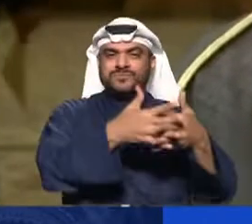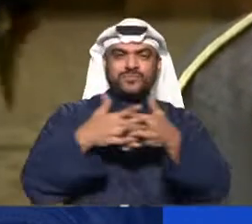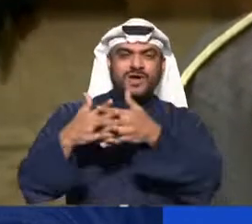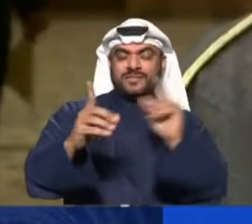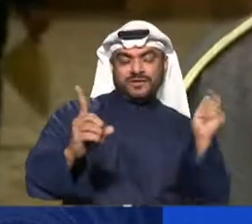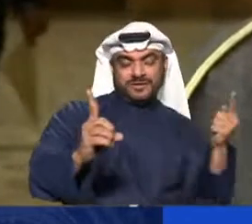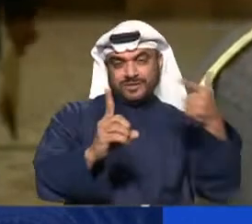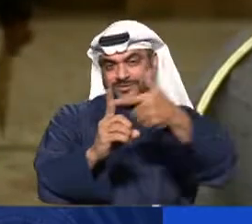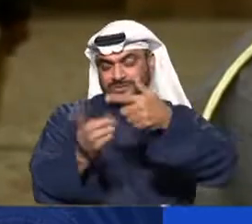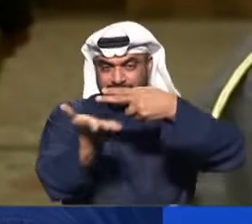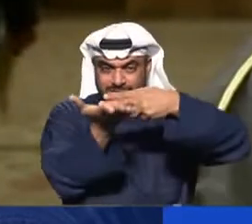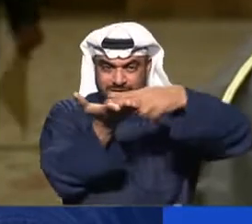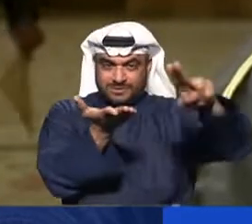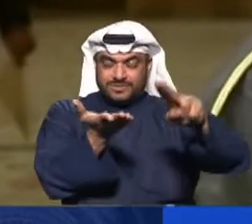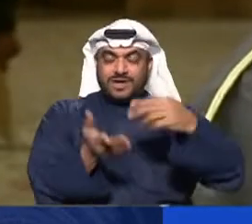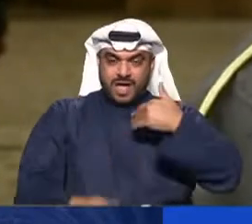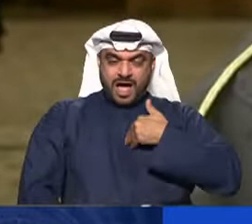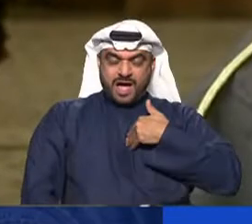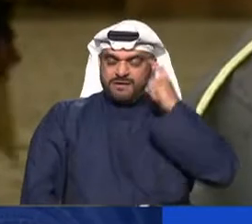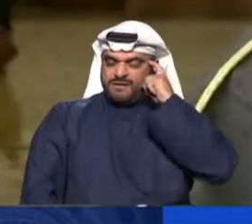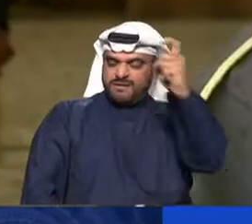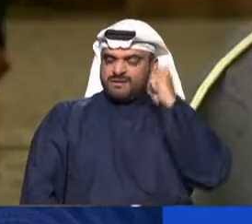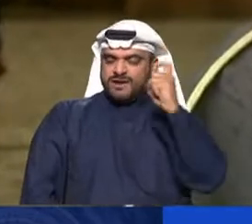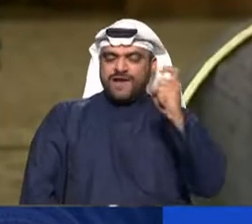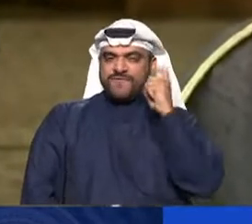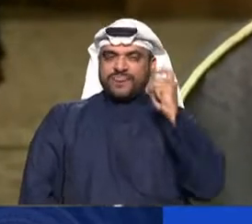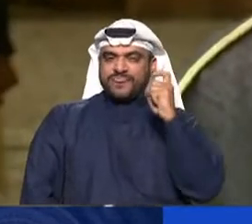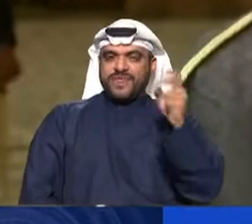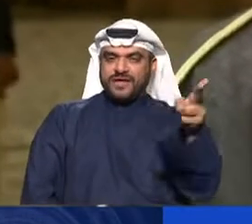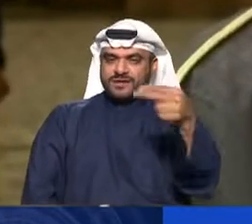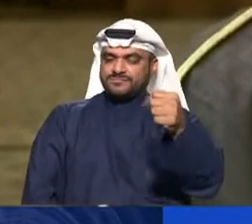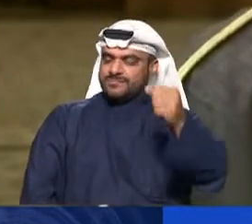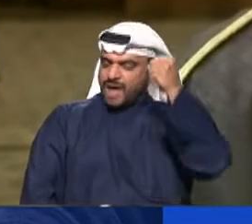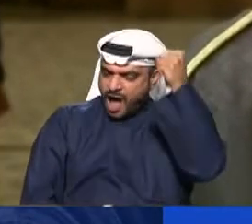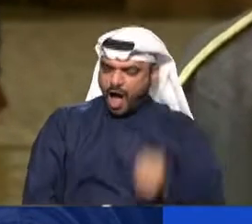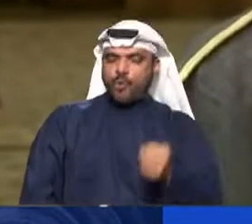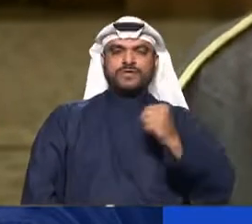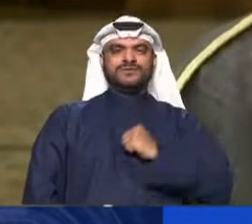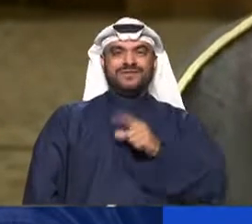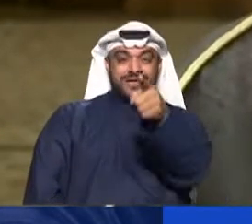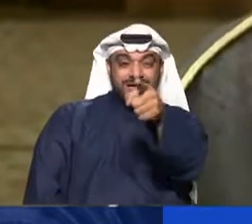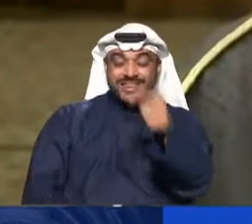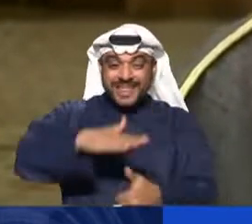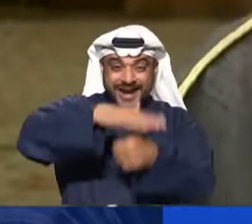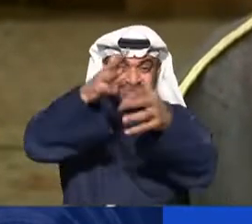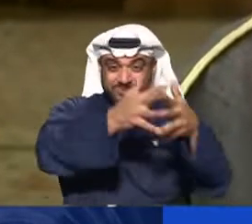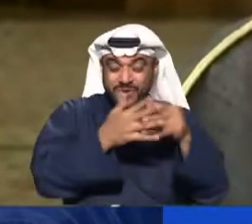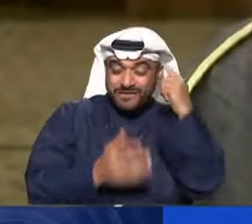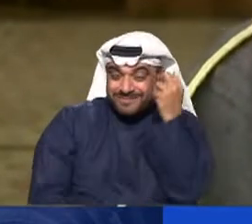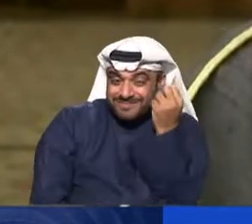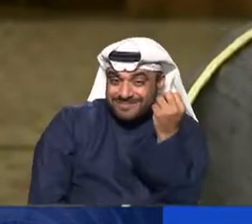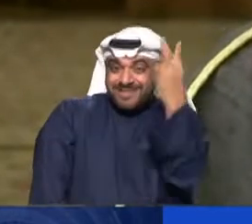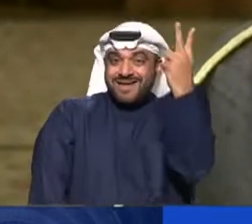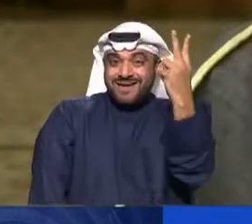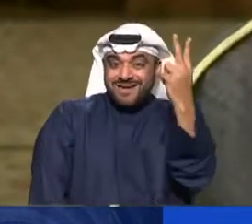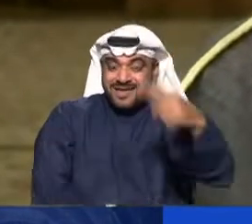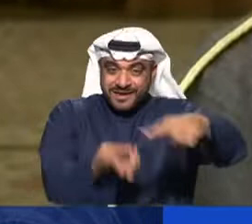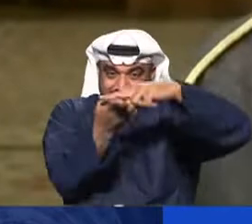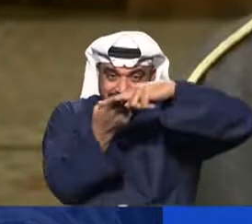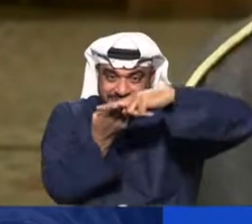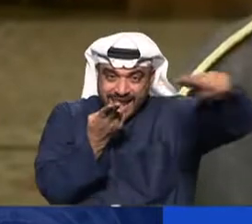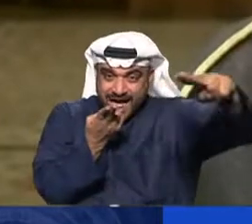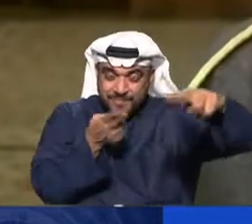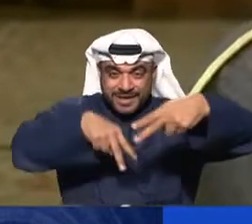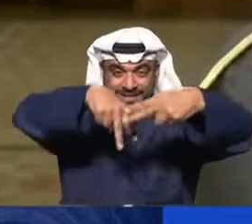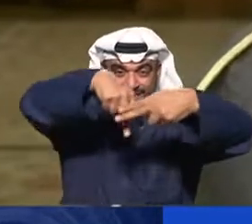لكم بهذه الرسالة للتعبير عن رفضنا القوي لاقتراح إدارتكم والذي يهدف زعما إلى تعزيز السلام بين